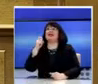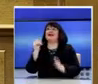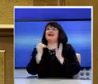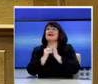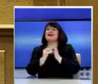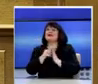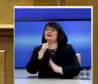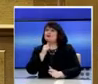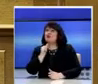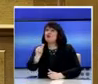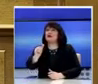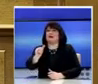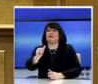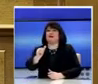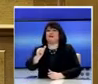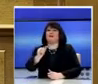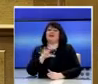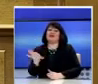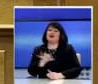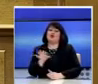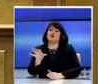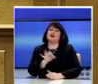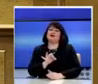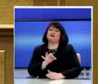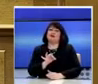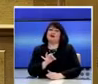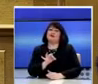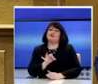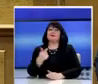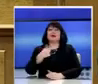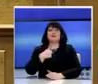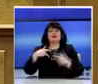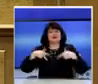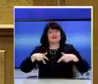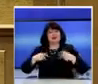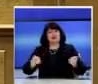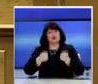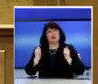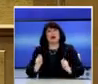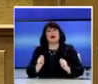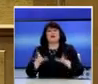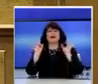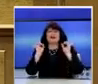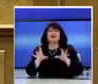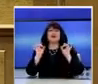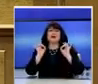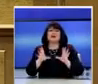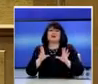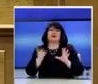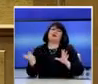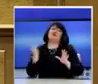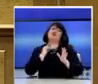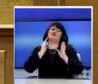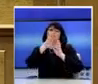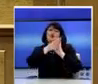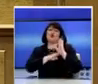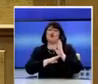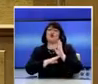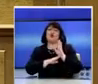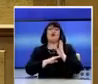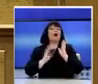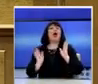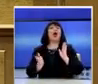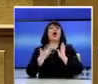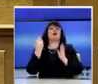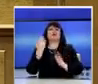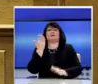10.000 μόνιμων διορισμών στην εκπαίδευση που είχε εξασφαλίσει η δική μας κυβέρνηση, χωρίς κανένα πρωτόκολλο σε περίπτωση